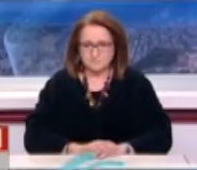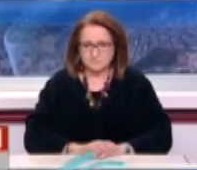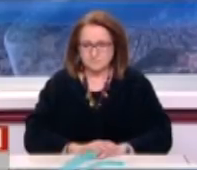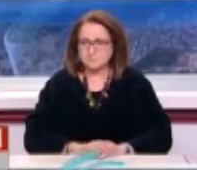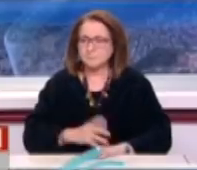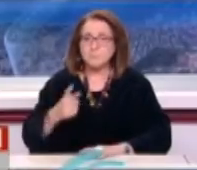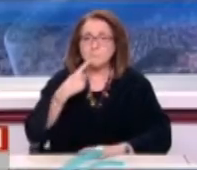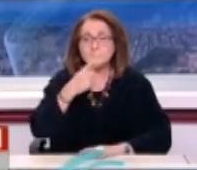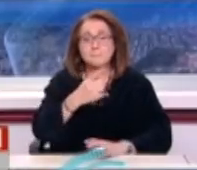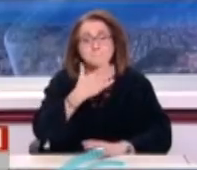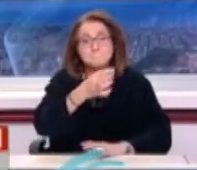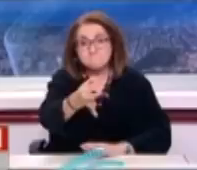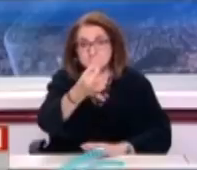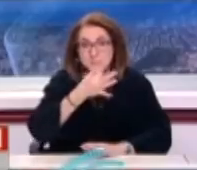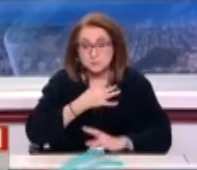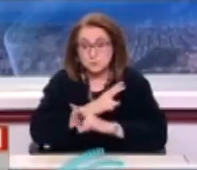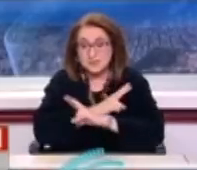Καθαρά το σύνολο τελικά των